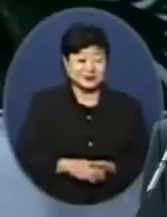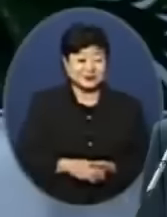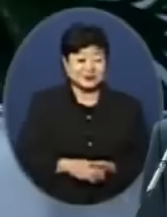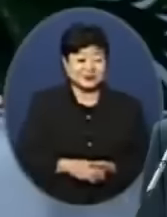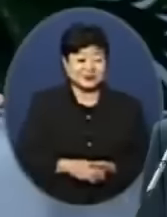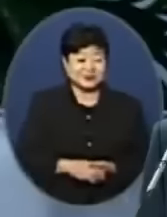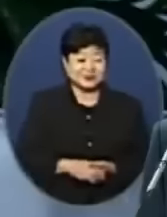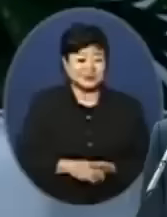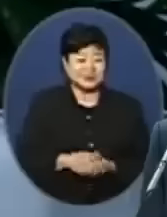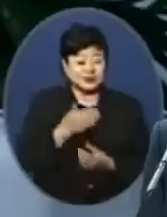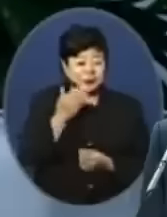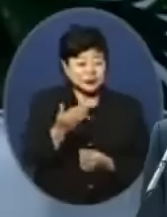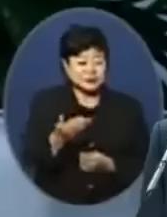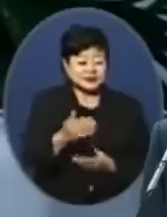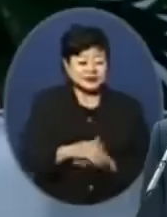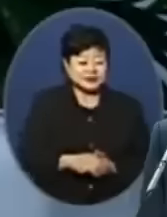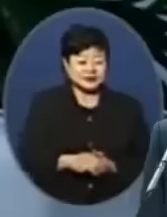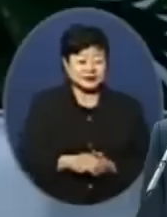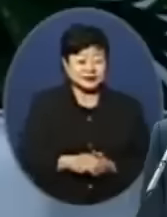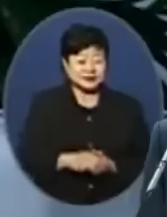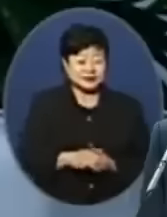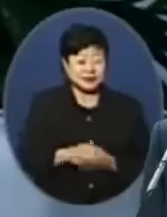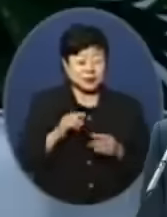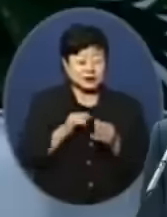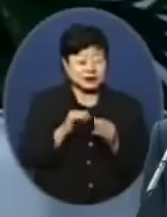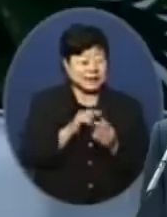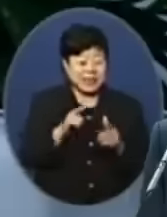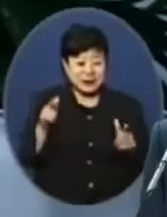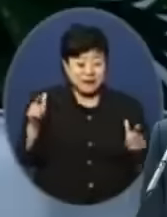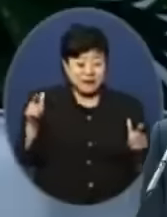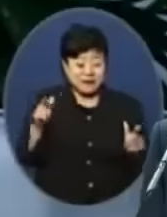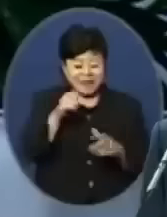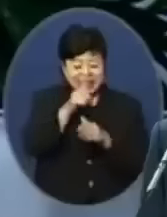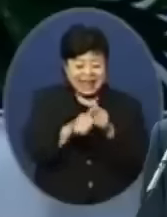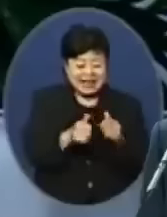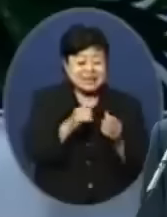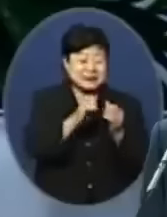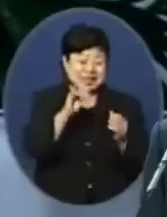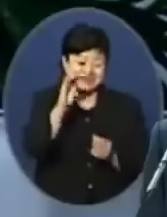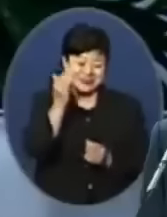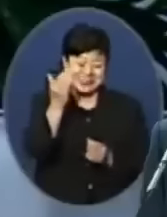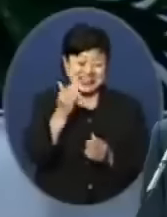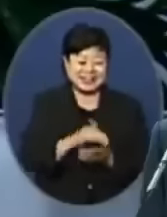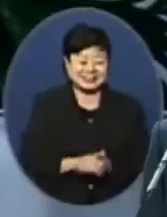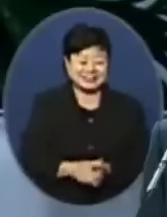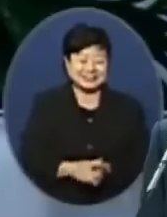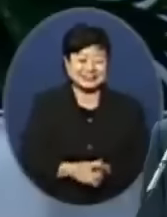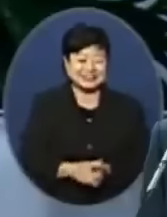자원 여러분은 보통 사람이 아니라 하나님의 사람인 것입니다.